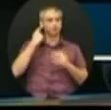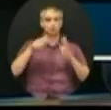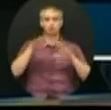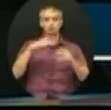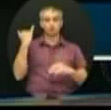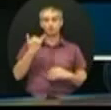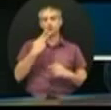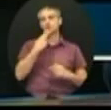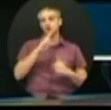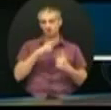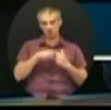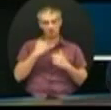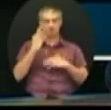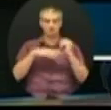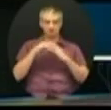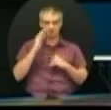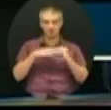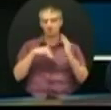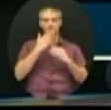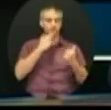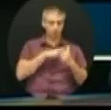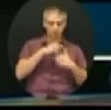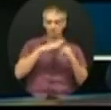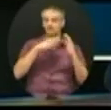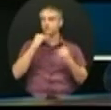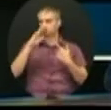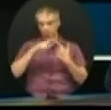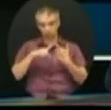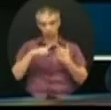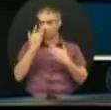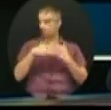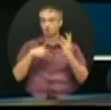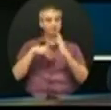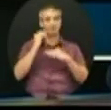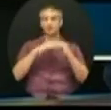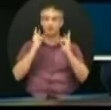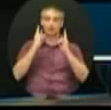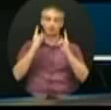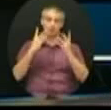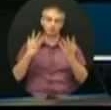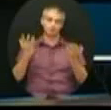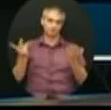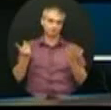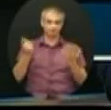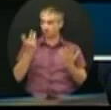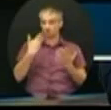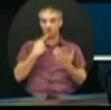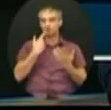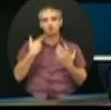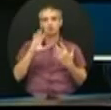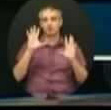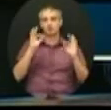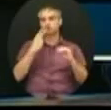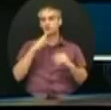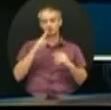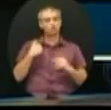הממשלה כל פעם שהוא מבטיח שנבנה בירושלים, נבנה ביהודה ושומרון. האחרון היה נבנה בחברון. הוא הוציא לדעתי יותר מ-10